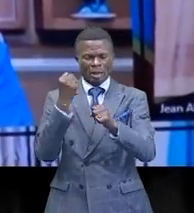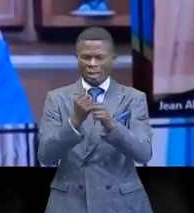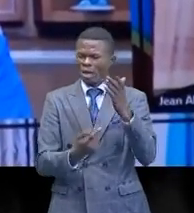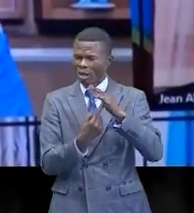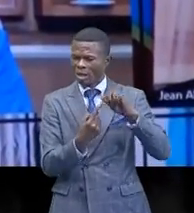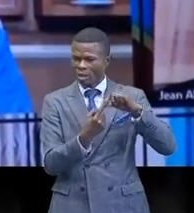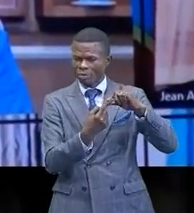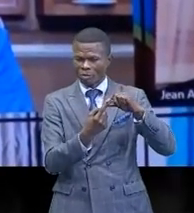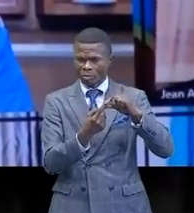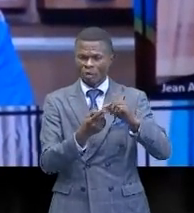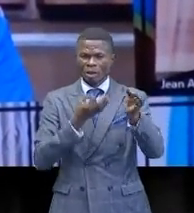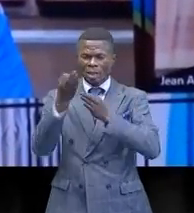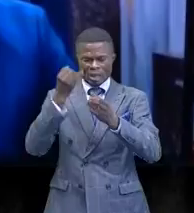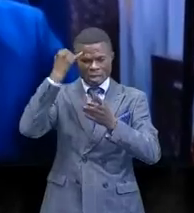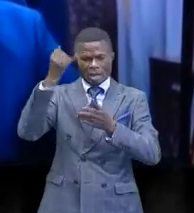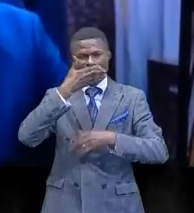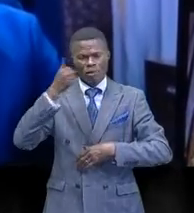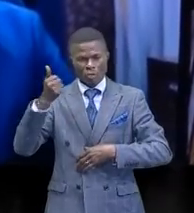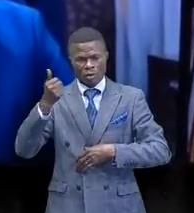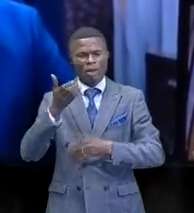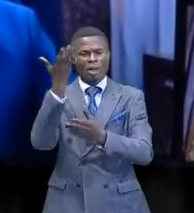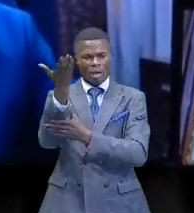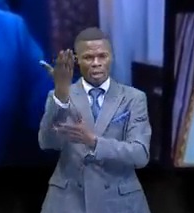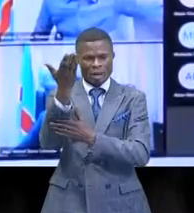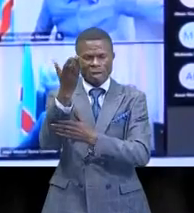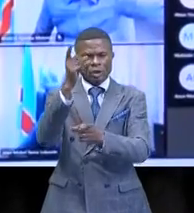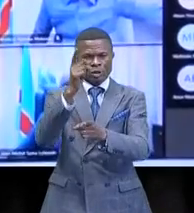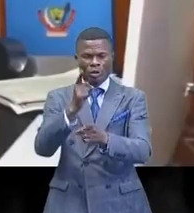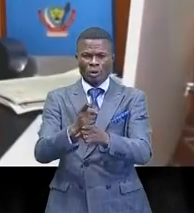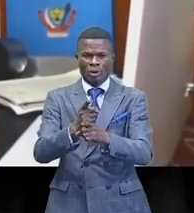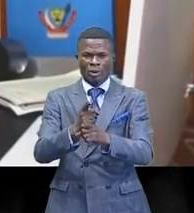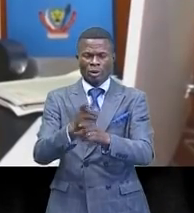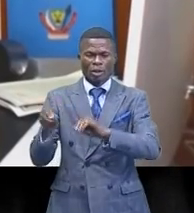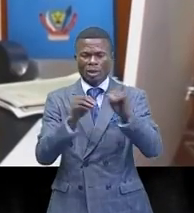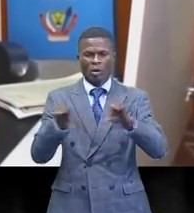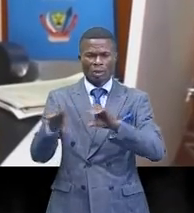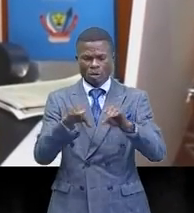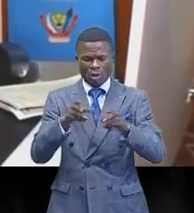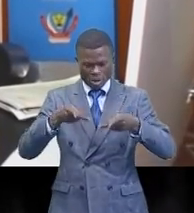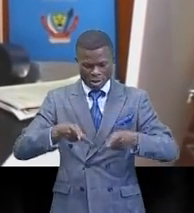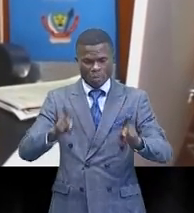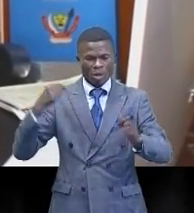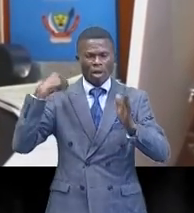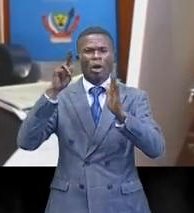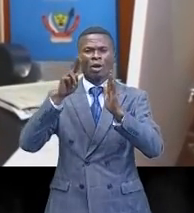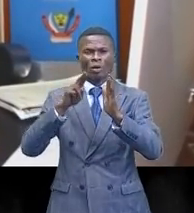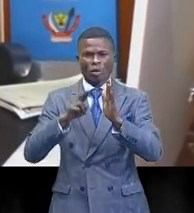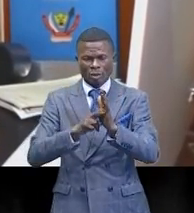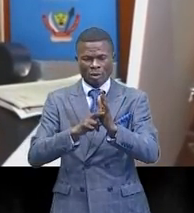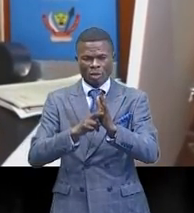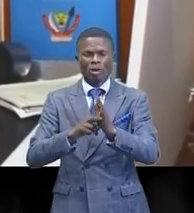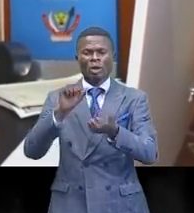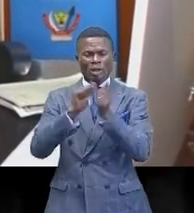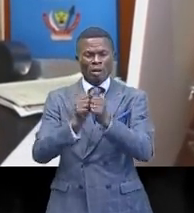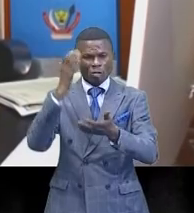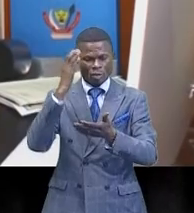stratégiques dégageront des options et des recommandations concrètes dont la mise en œuvre permettront au gouvernement de relever les